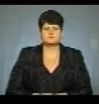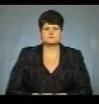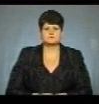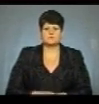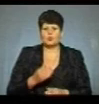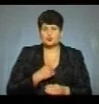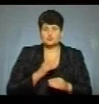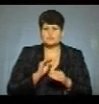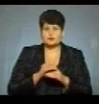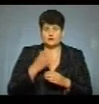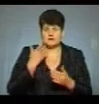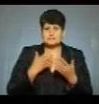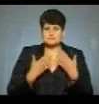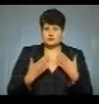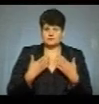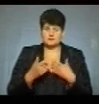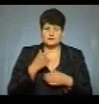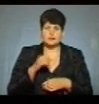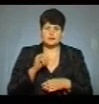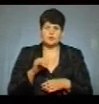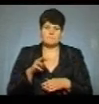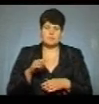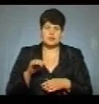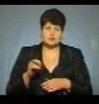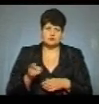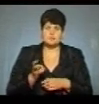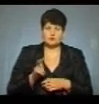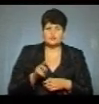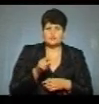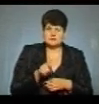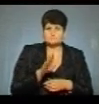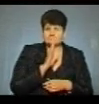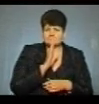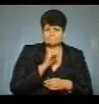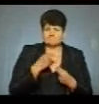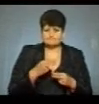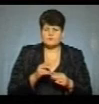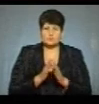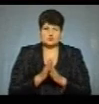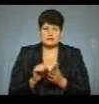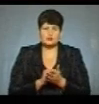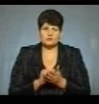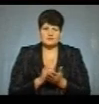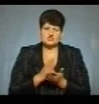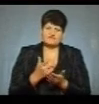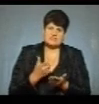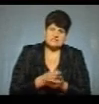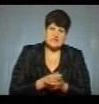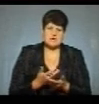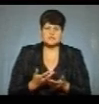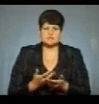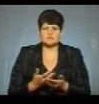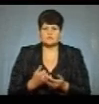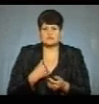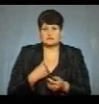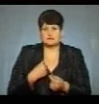Хочу додати, що коли ми спілкувалися з пані Інною Мельничук, то ми підходили до цих продавчинь, просили документи, чи є вакцинація, вони